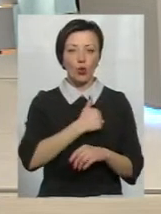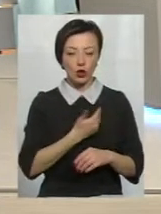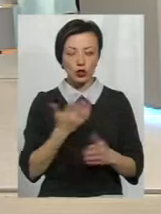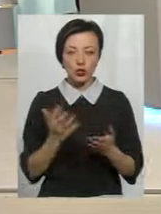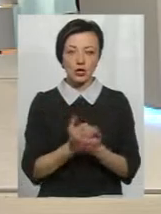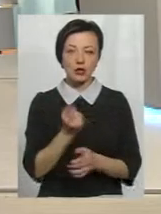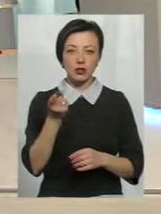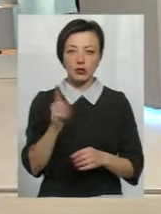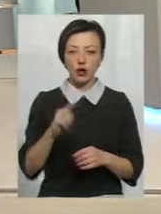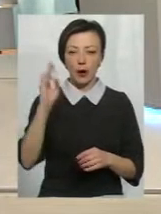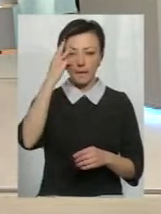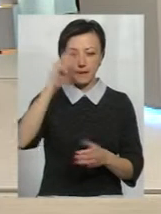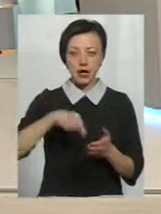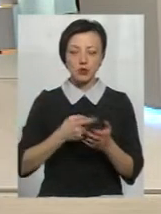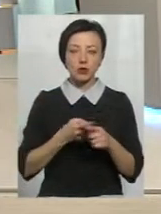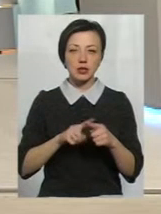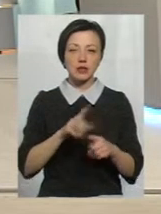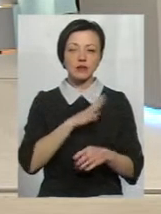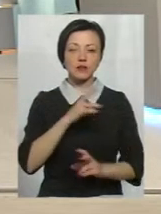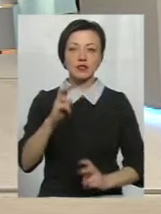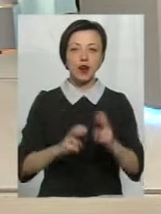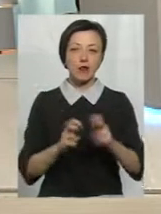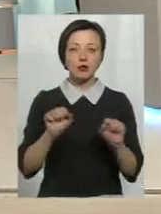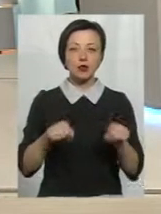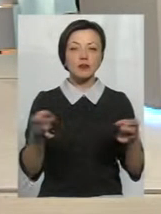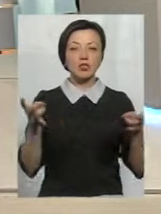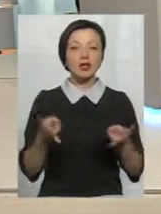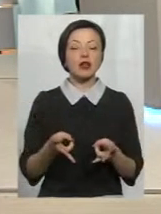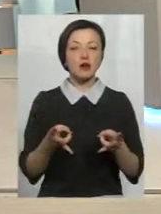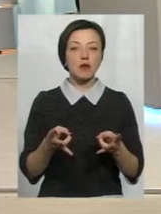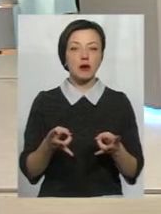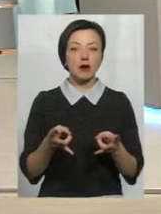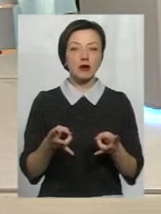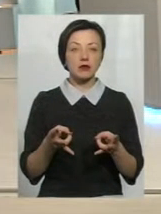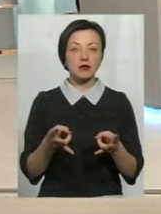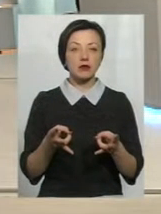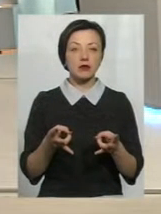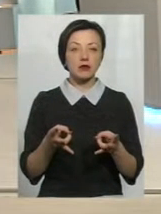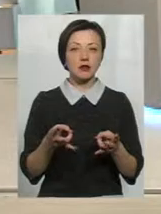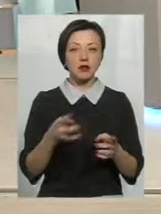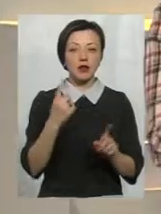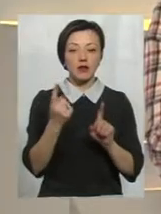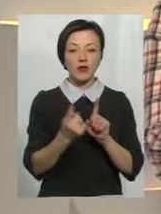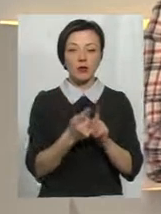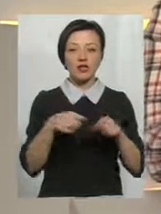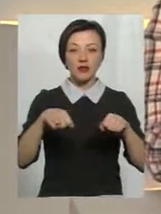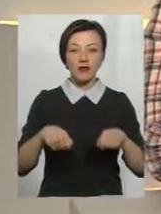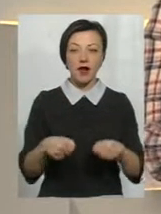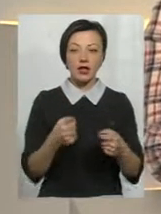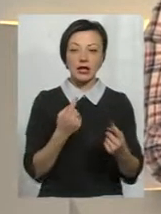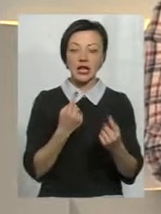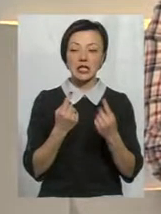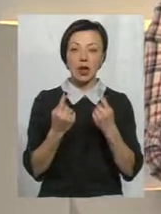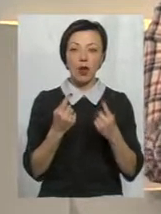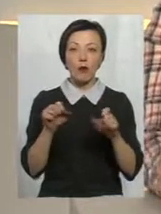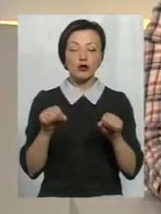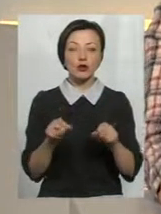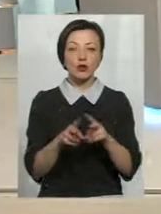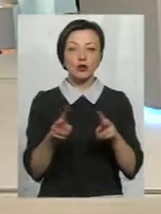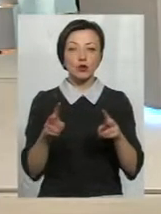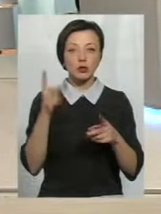досягти того, щоб в Хмельницькому був цей завод. Можливо, треба виходити владі ще на більший діалог. До прикладу, можливо, хтось